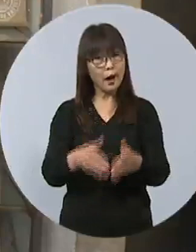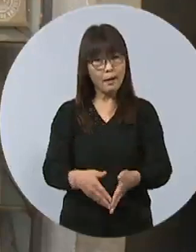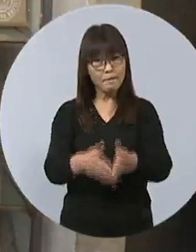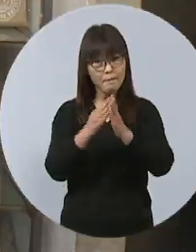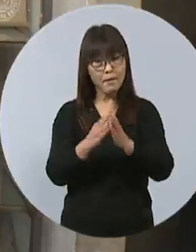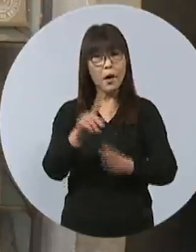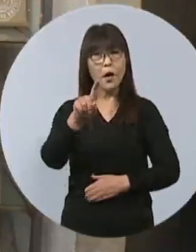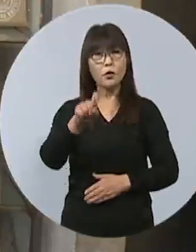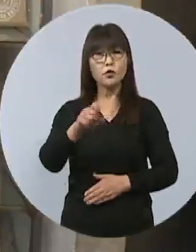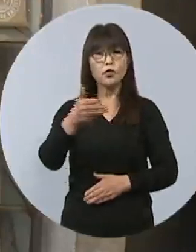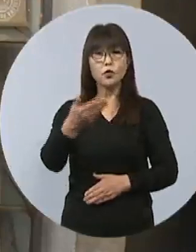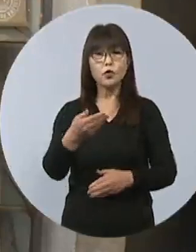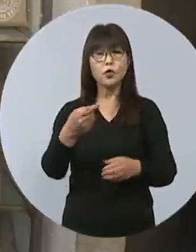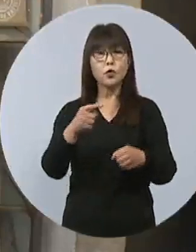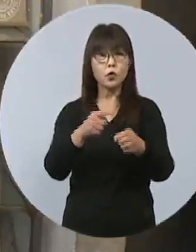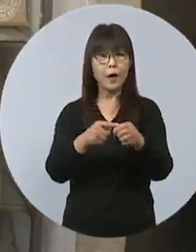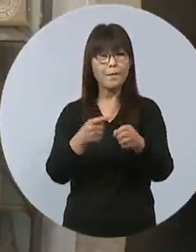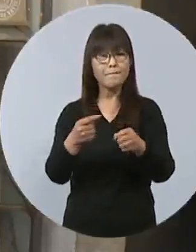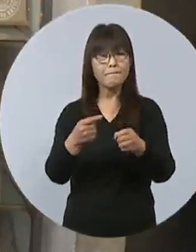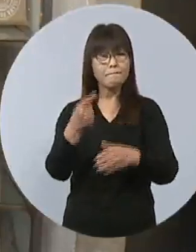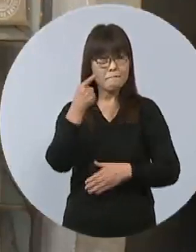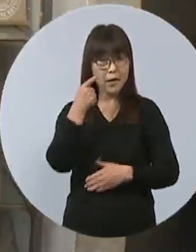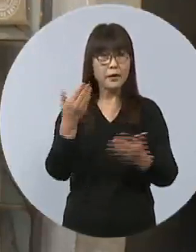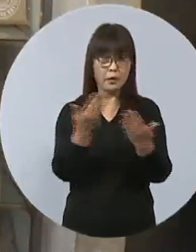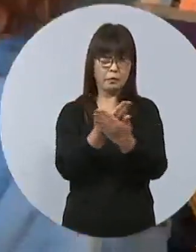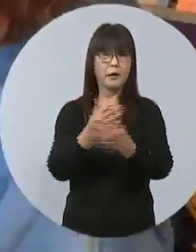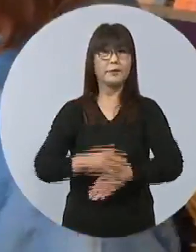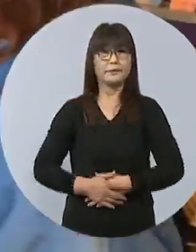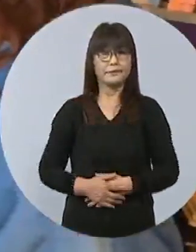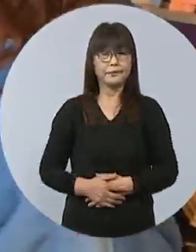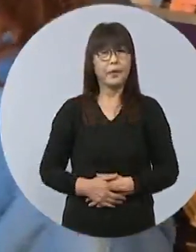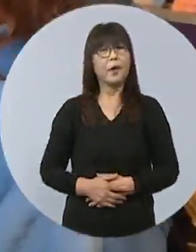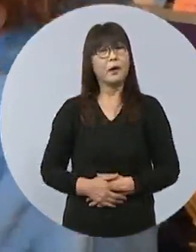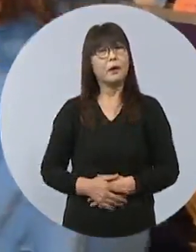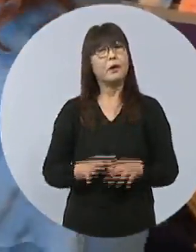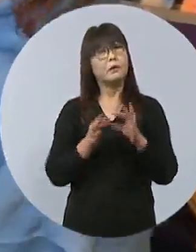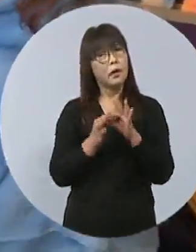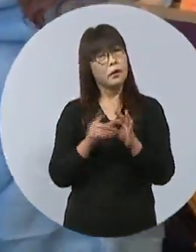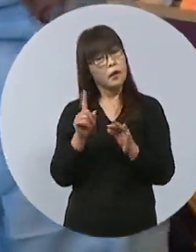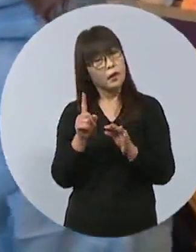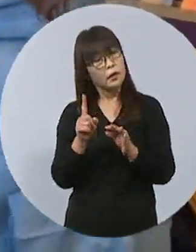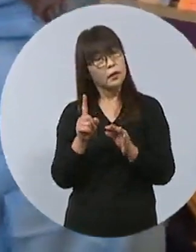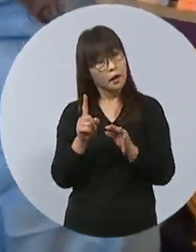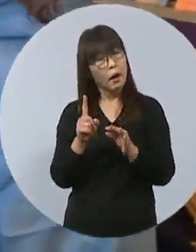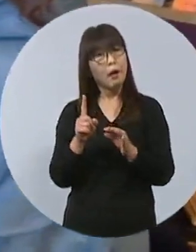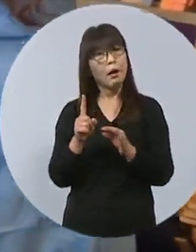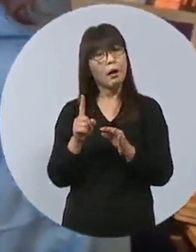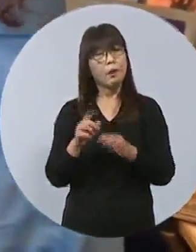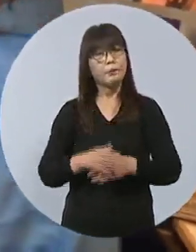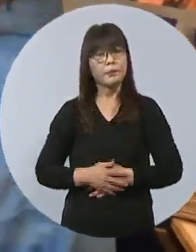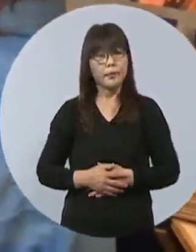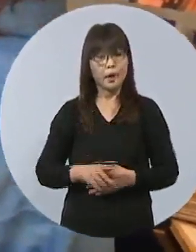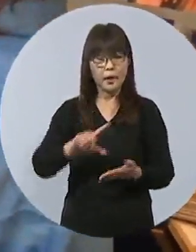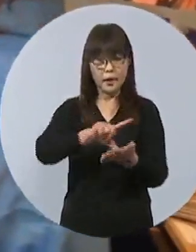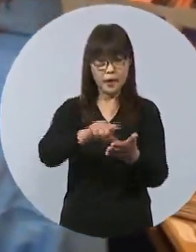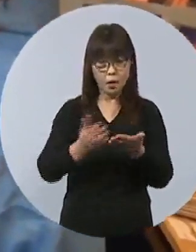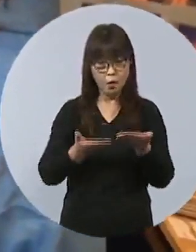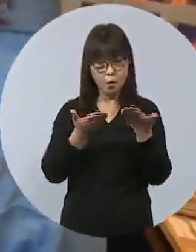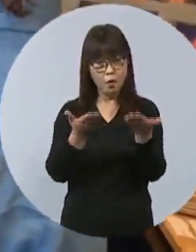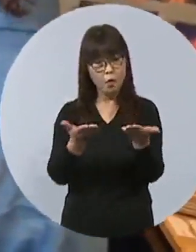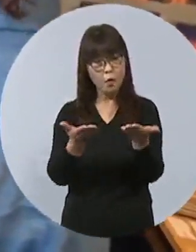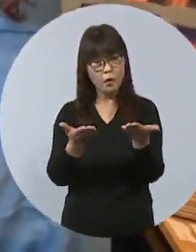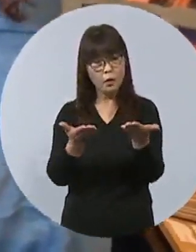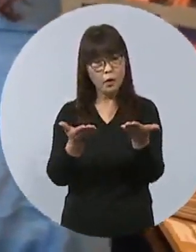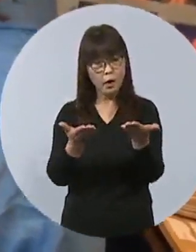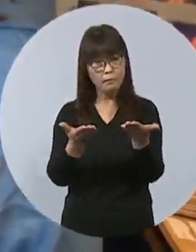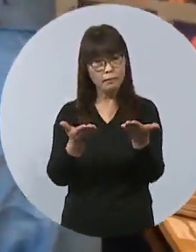の、 あのアパレルブランドやってるんですけれども、はい、そこで何かアパレルとして地域に貢献できないかな